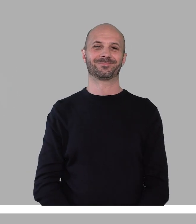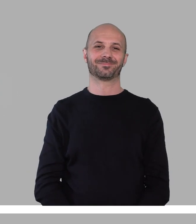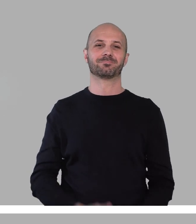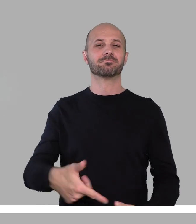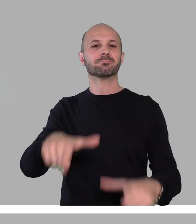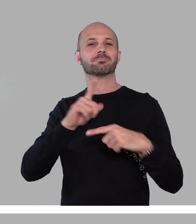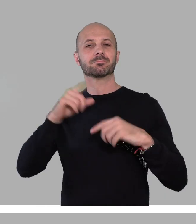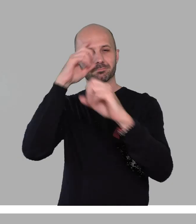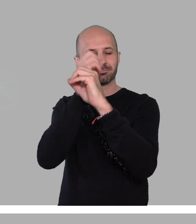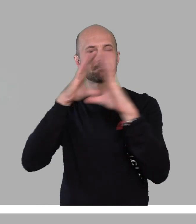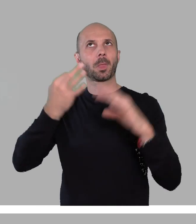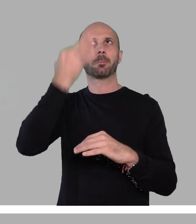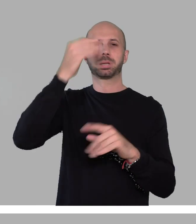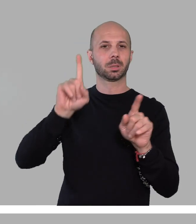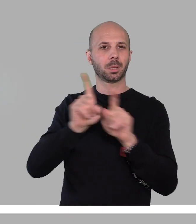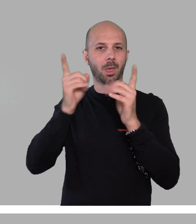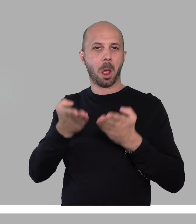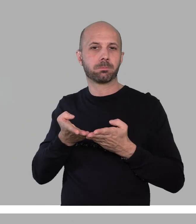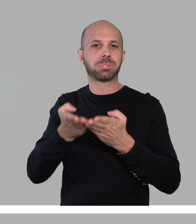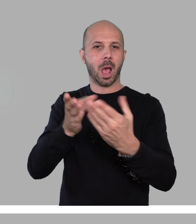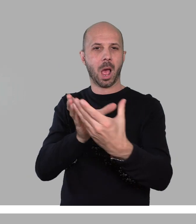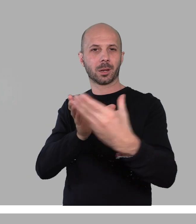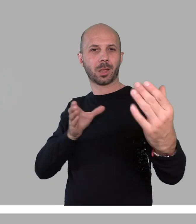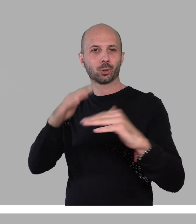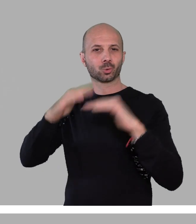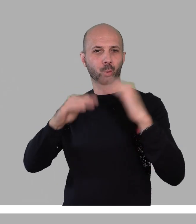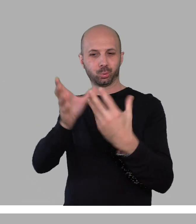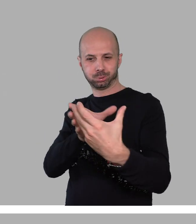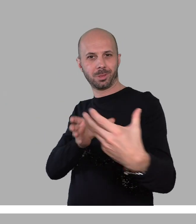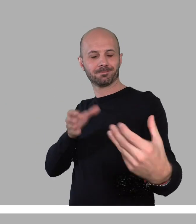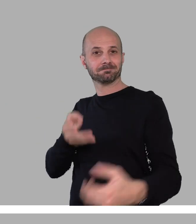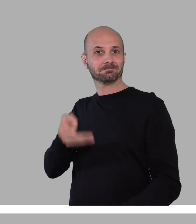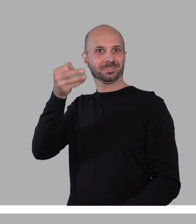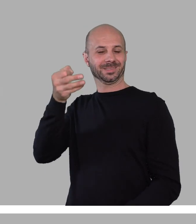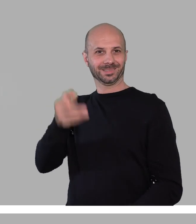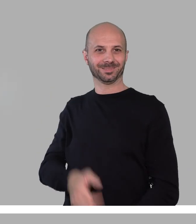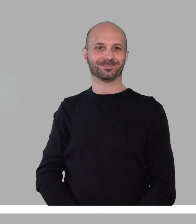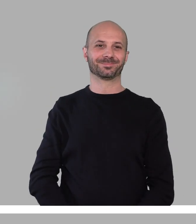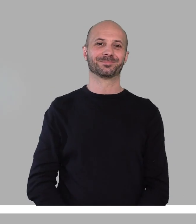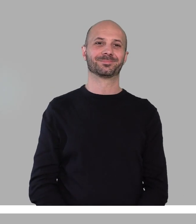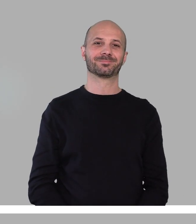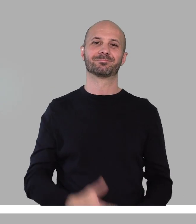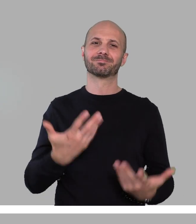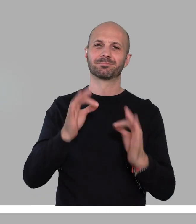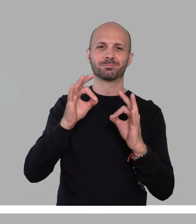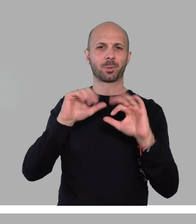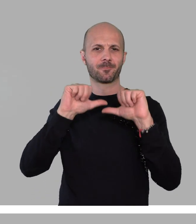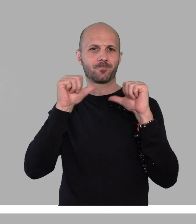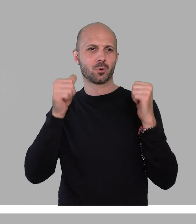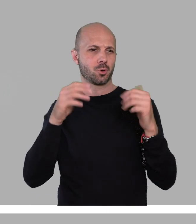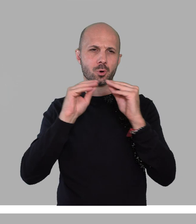dà un'idea quasi della struttura di una barca, no? In modo da avere